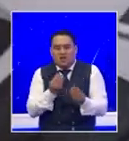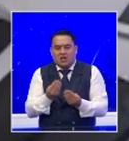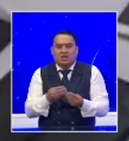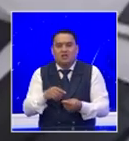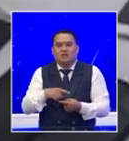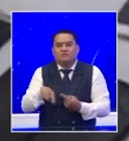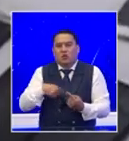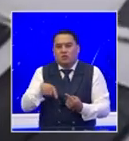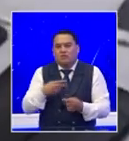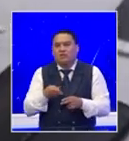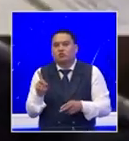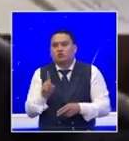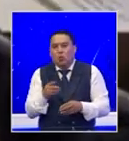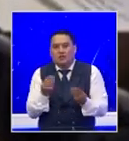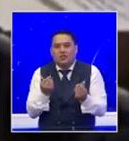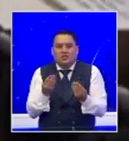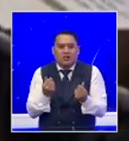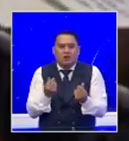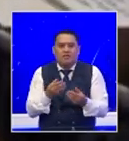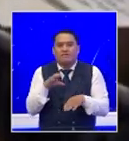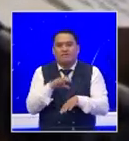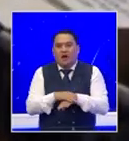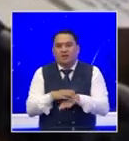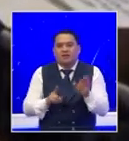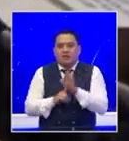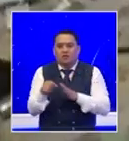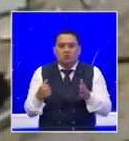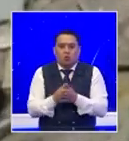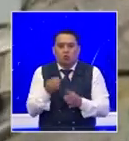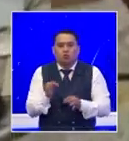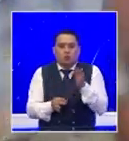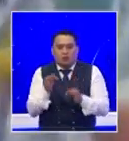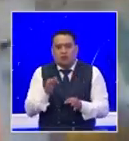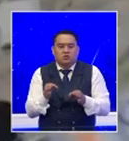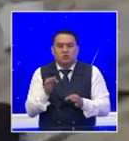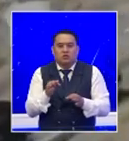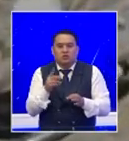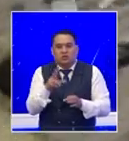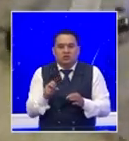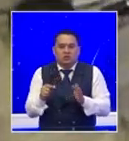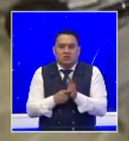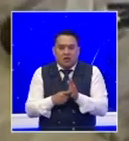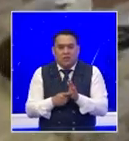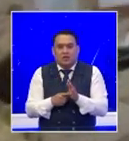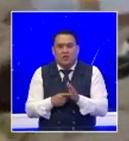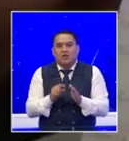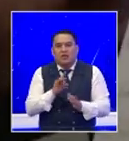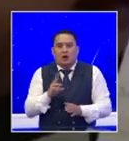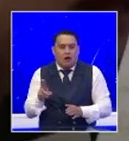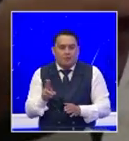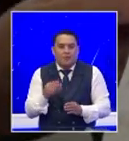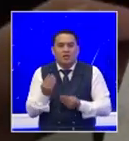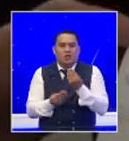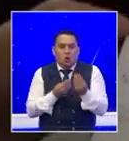и денежные средства. В настоящее время по данному факту начато досудебное производство по статье 307 Уголовного кодекса Республики